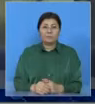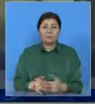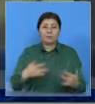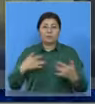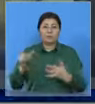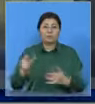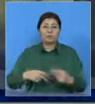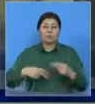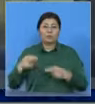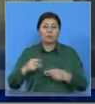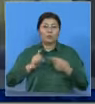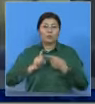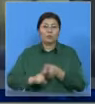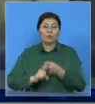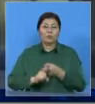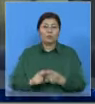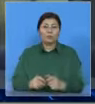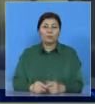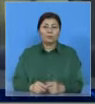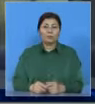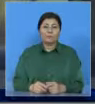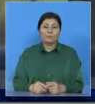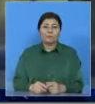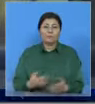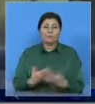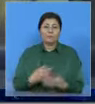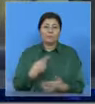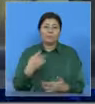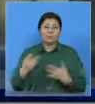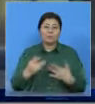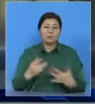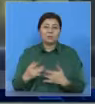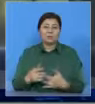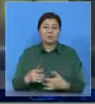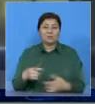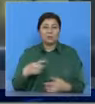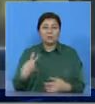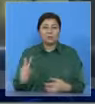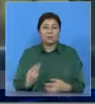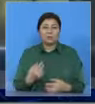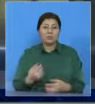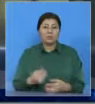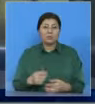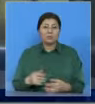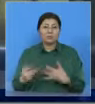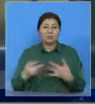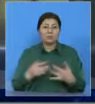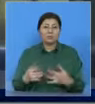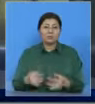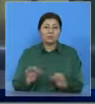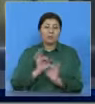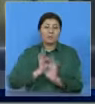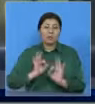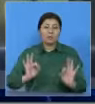көңіл күйіне байланысты көп зат. Мысалға бір спектакль жақсы жүреді, бір спектакль жамал, енді актерлардың мысалға сол күні